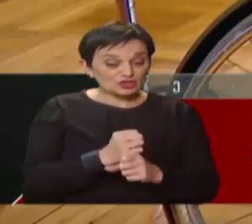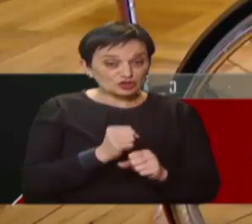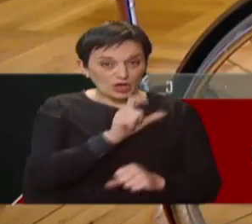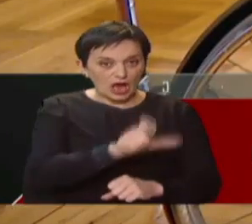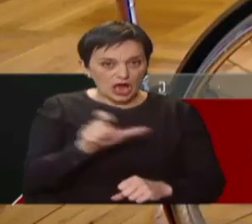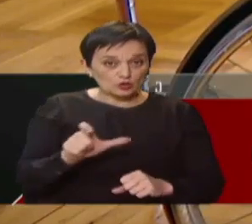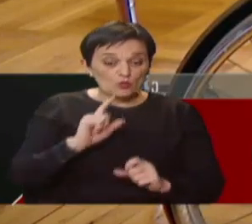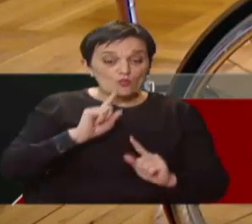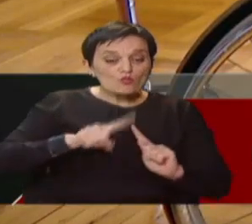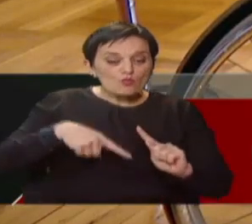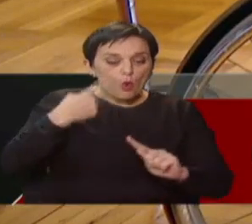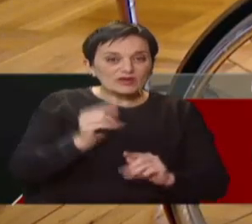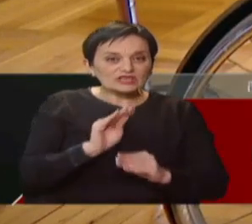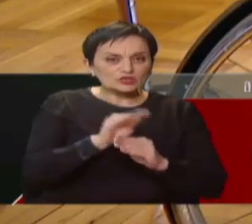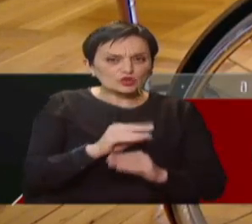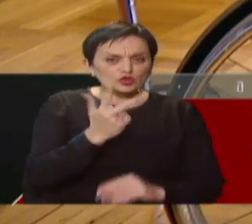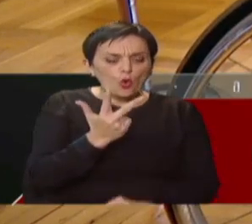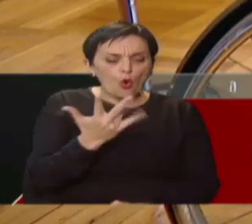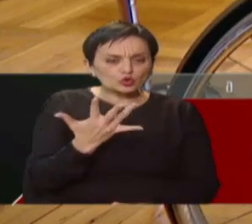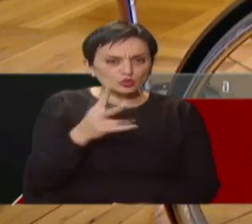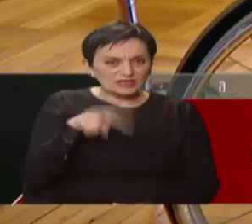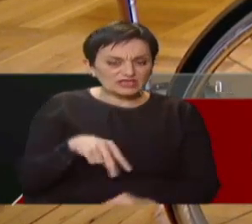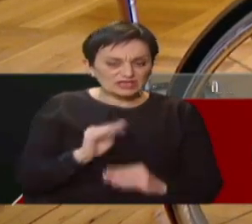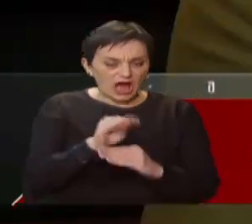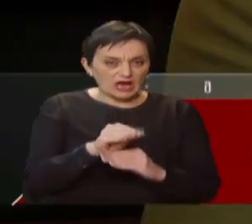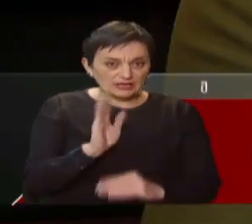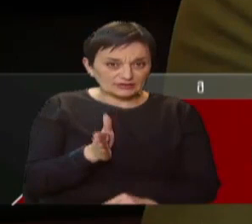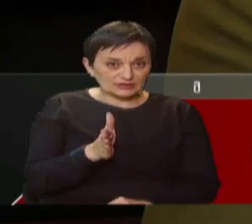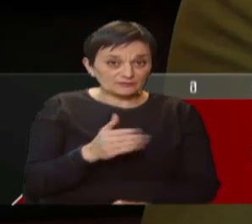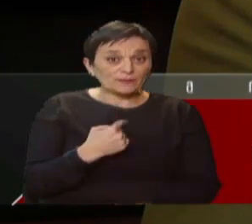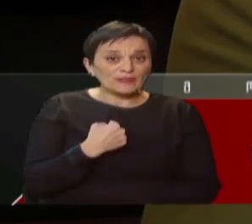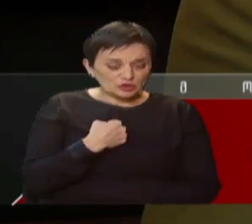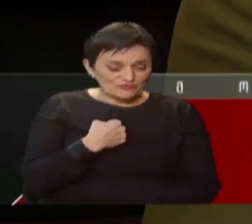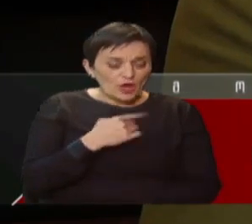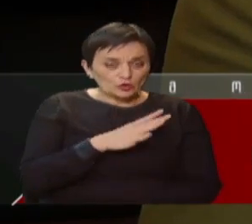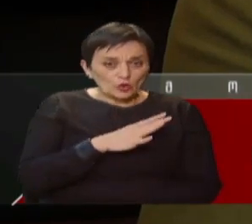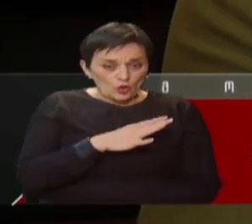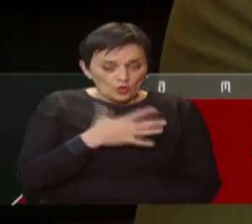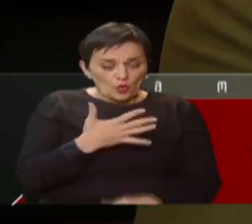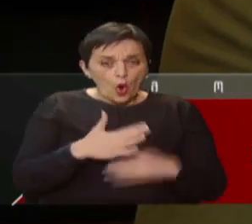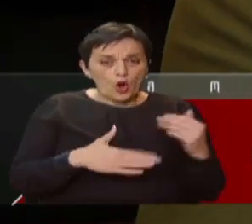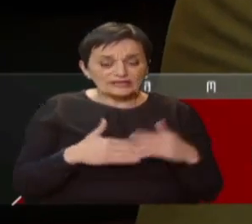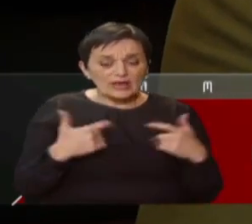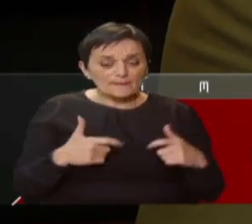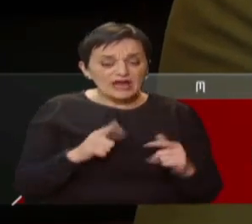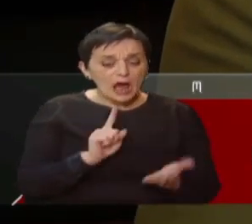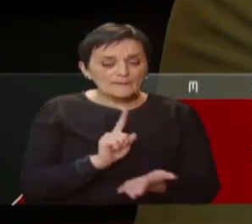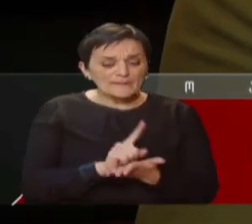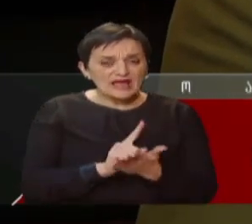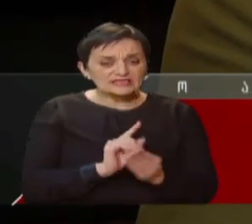კი მომავალ წელს ზრდა 35 ლარი იქნება. აქამდე ჩვენ ჰქონდა პრაქტიკა, რომ პენსიების ზრდა